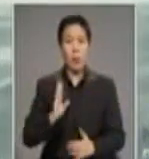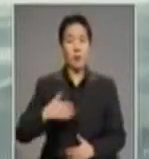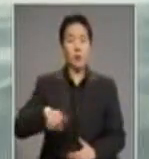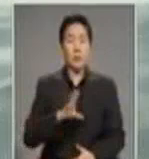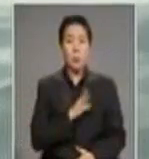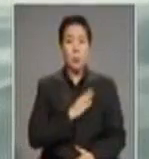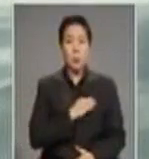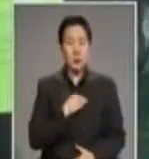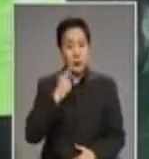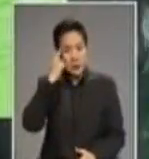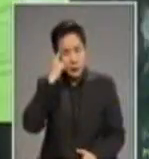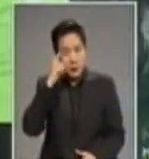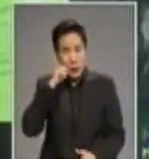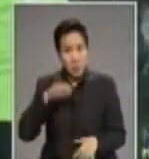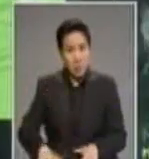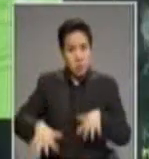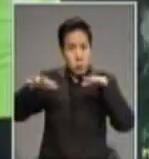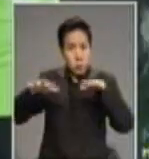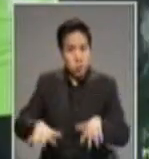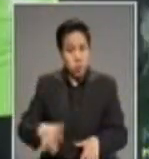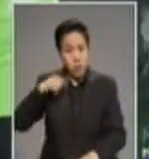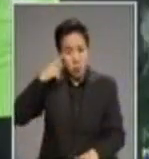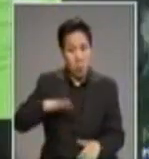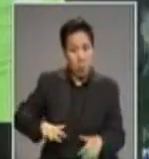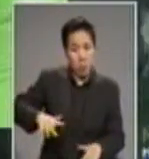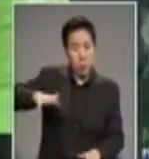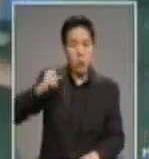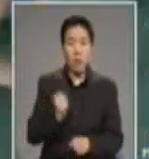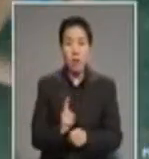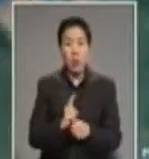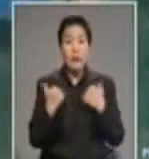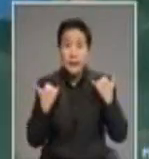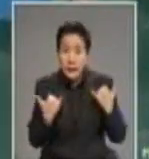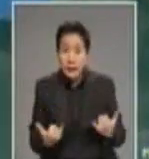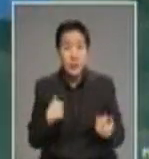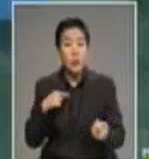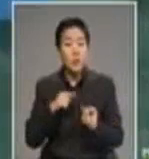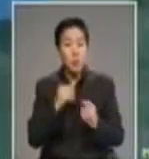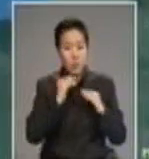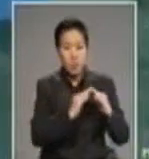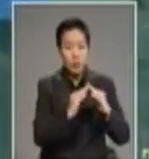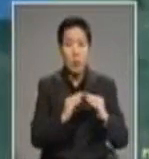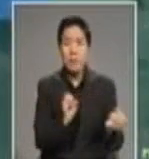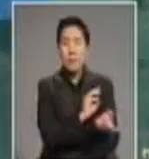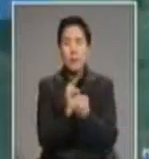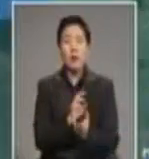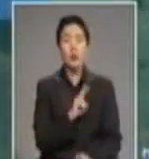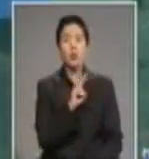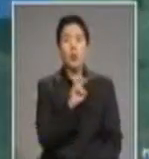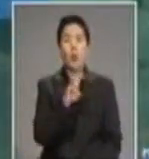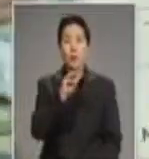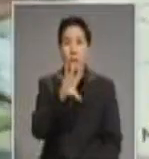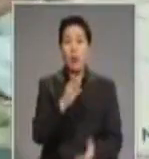กังวลใจนะครับว่าระดับน้ำอาจจะสูงขึ้นอีกบ้านบางอ้อแห่งนี้มีชาวบ้านได้รับความเดือดร้อนจากสถานการณ์น้ำท่วม 265ครัว